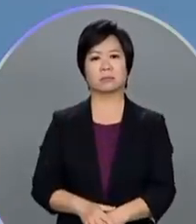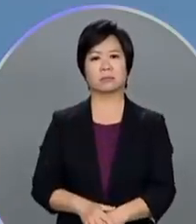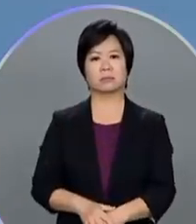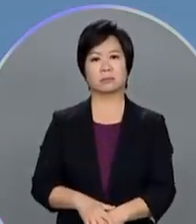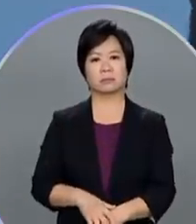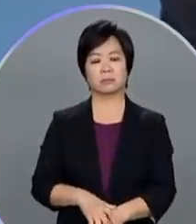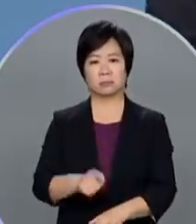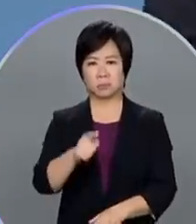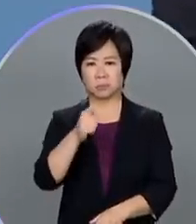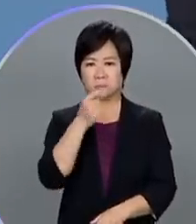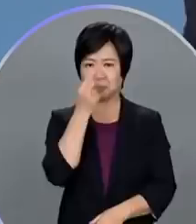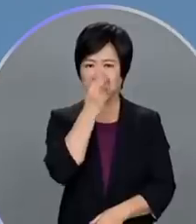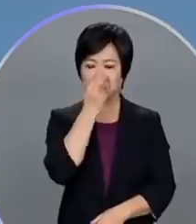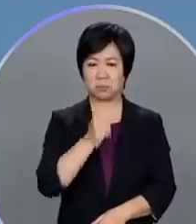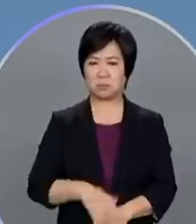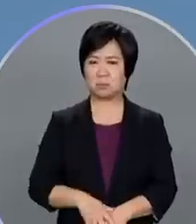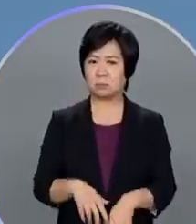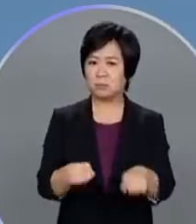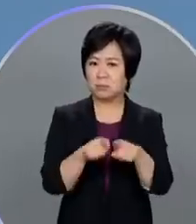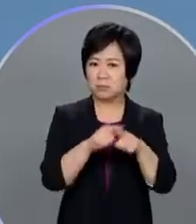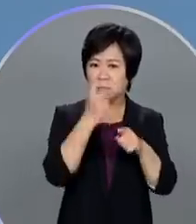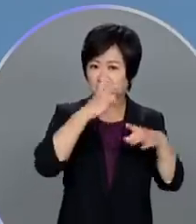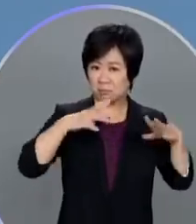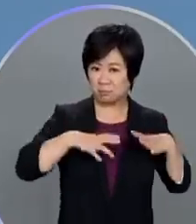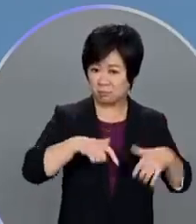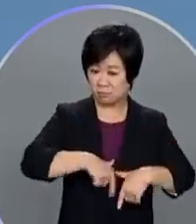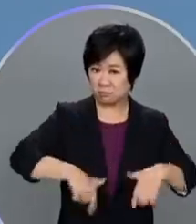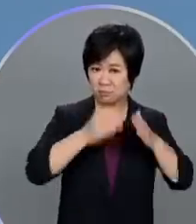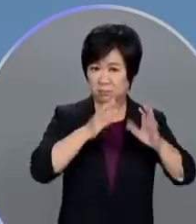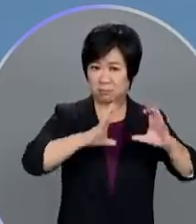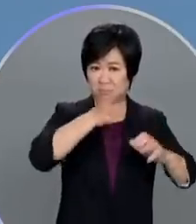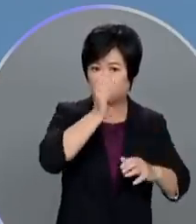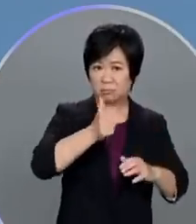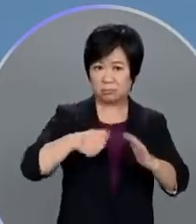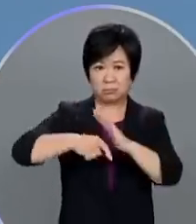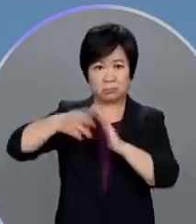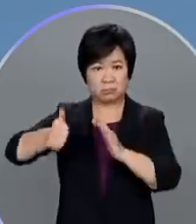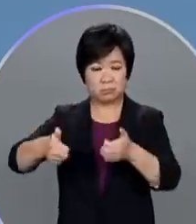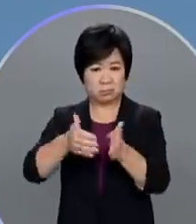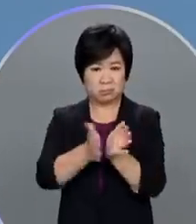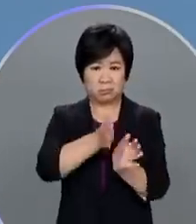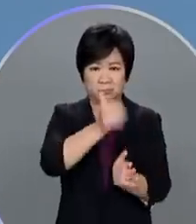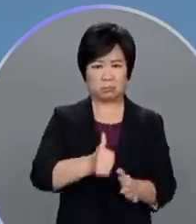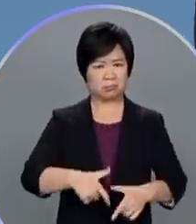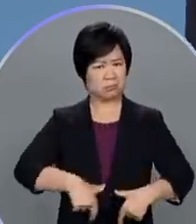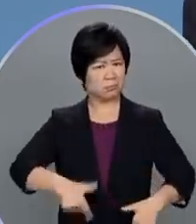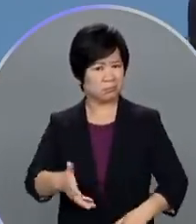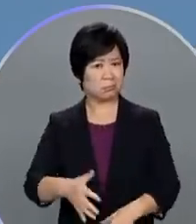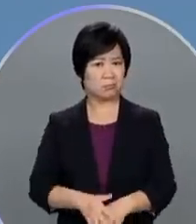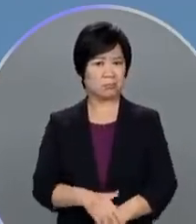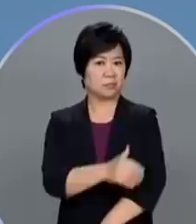的检察官敢办总统、院长跟部长吗？你们的陈思梦，